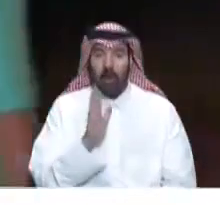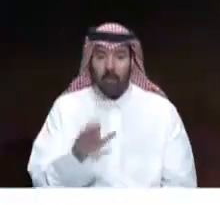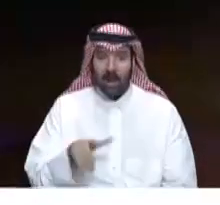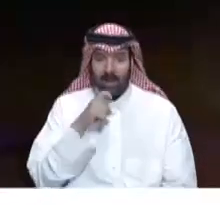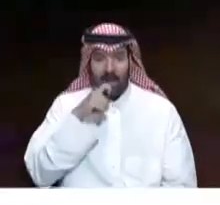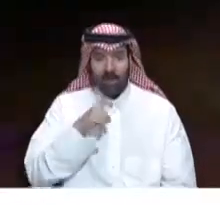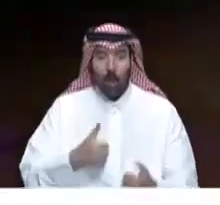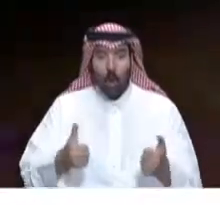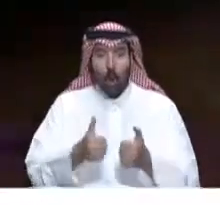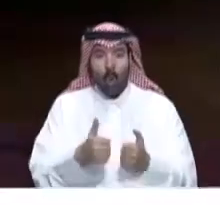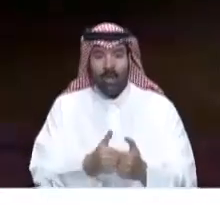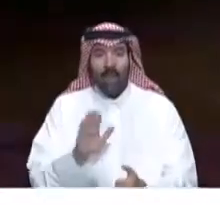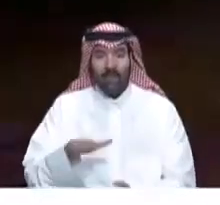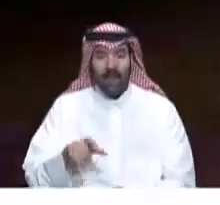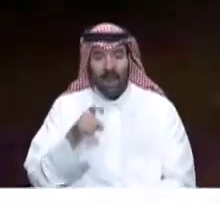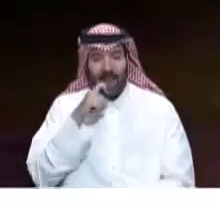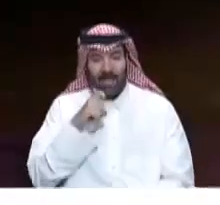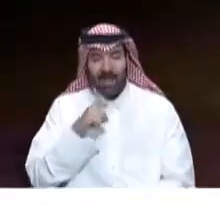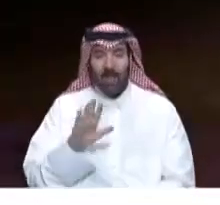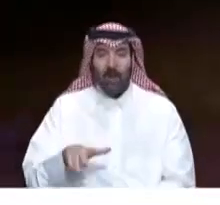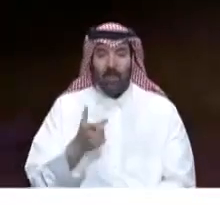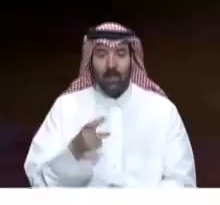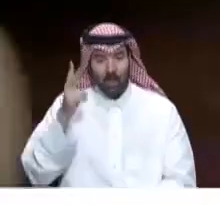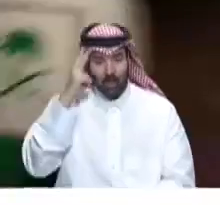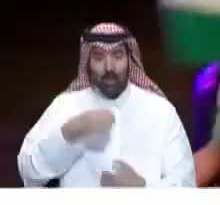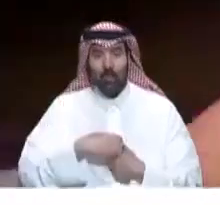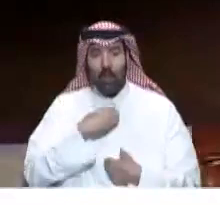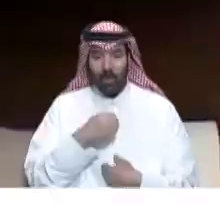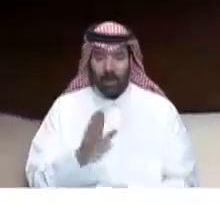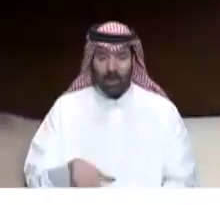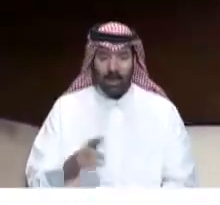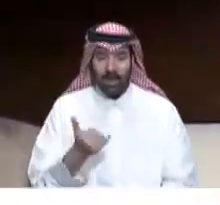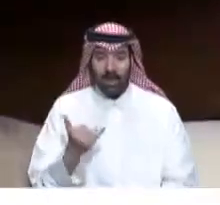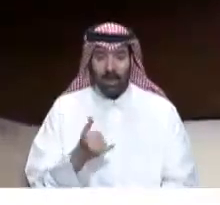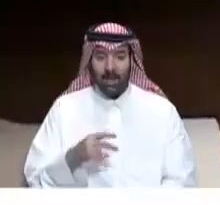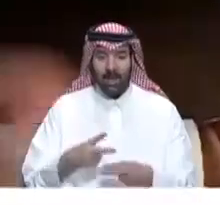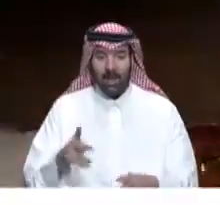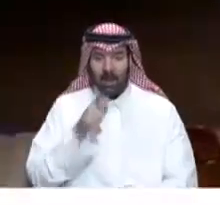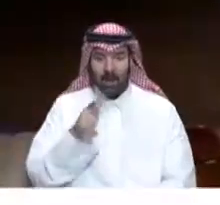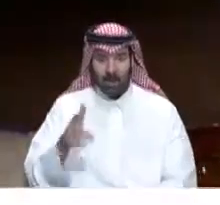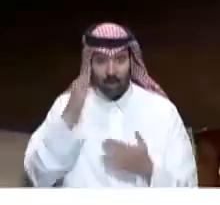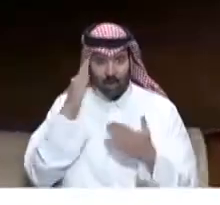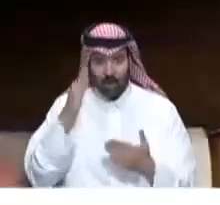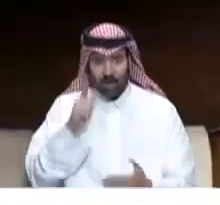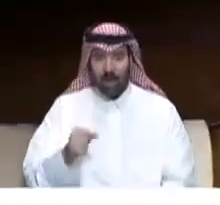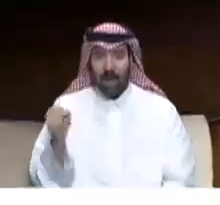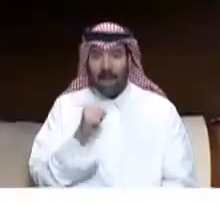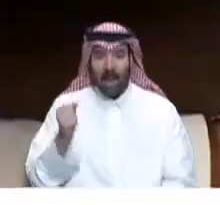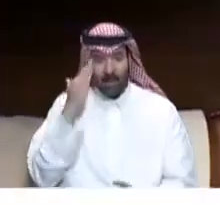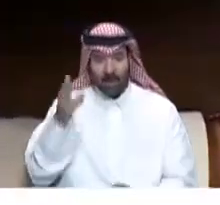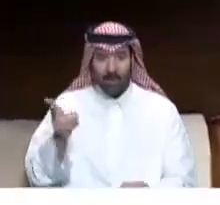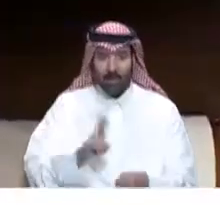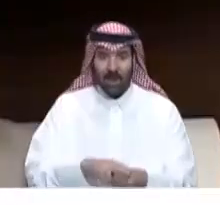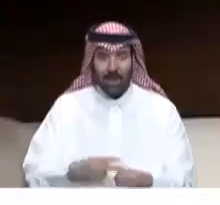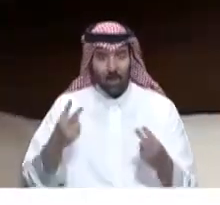من الجمهور في منطقة حائل، سواء كان المواطنين وأيضا المقيمين. عبد العزيز حييت وتحية طيبة لك وكل عام وأنتم بخير